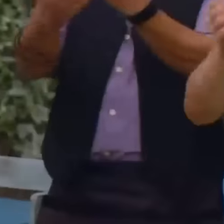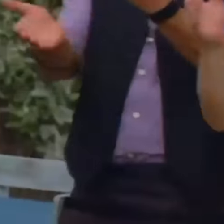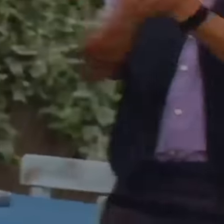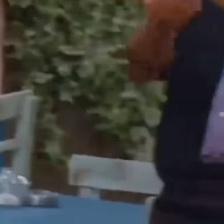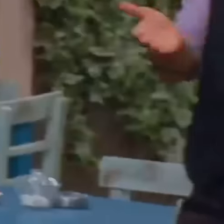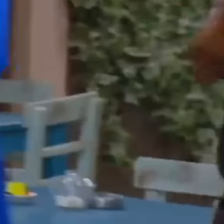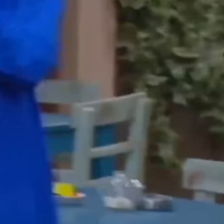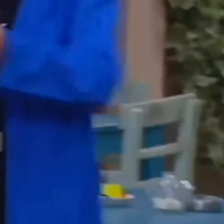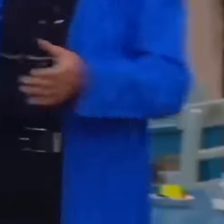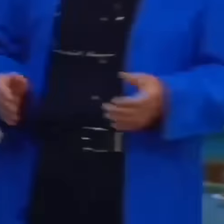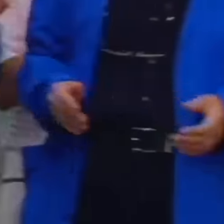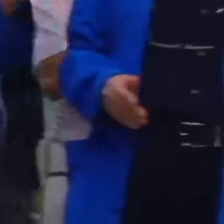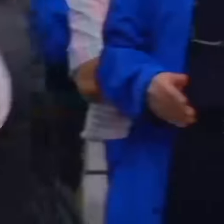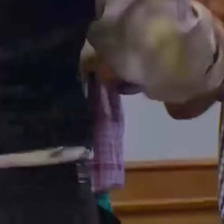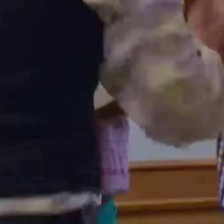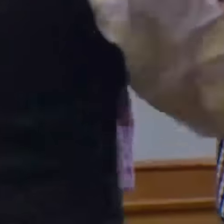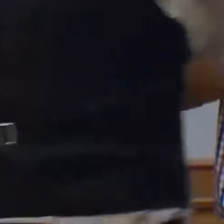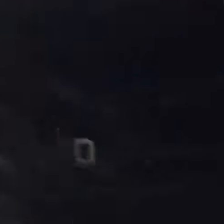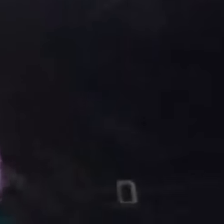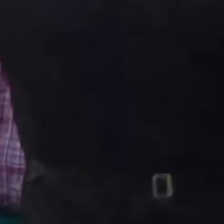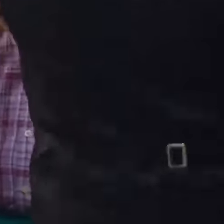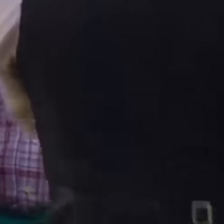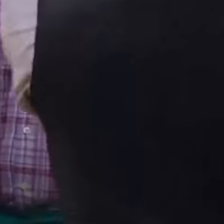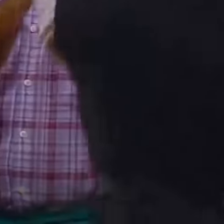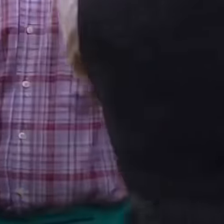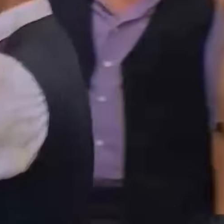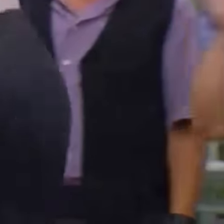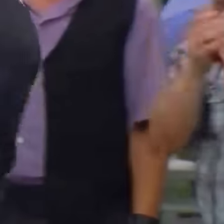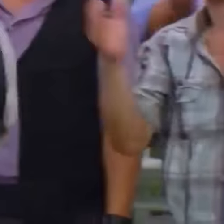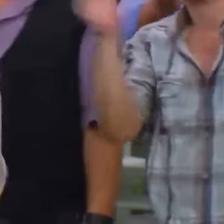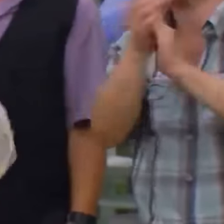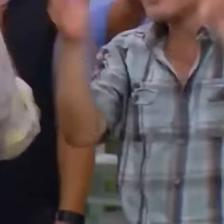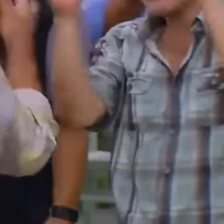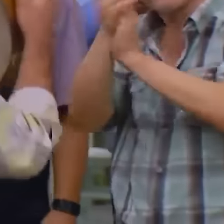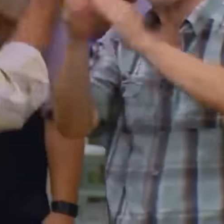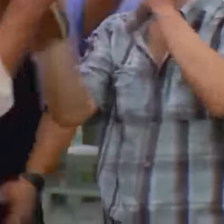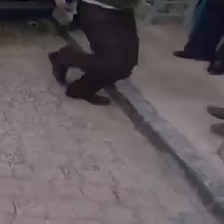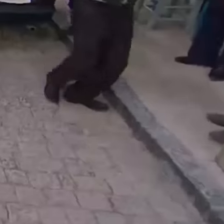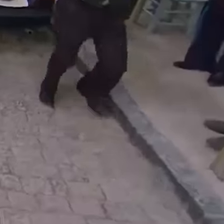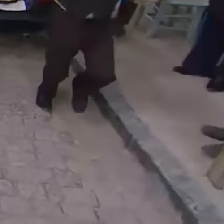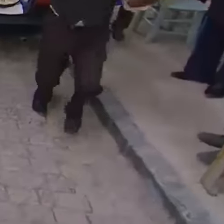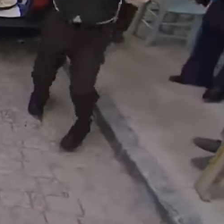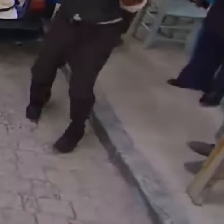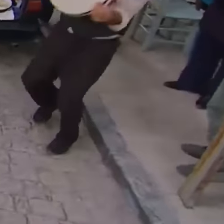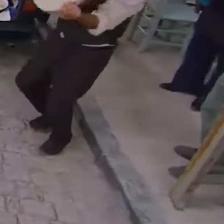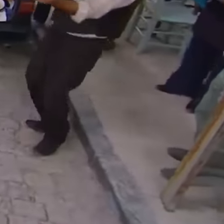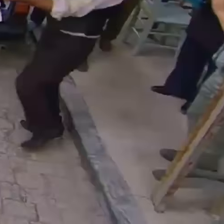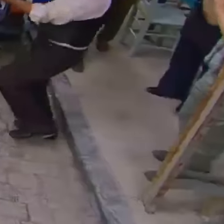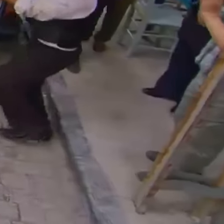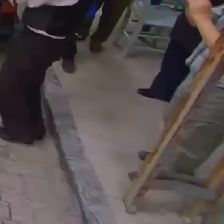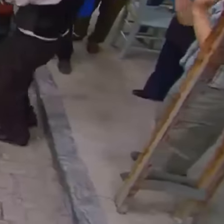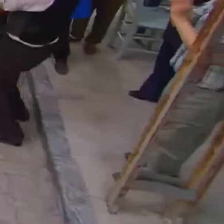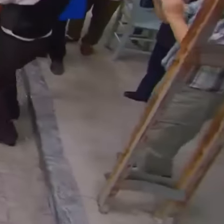Alay eşliğinde Bekir'e yaklaştı. Tepi nispetle suratını uzattı, geri çekiliyor. Bekir somurtarak arkasında eğlenen Zeynel'e